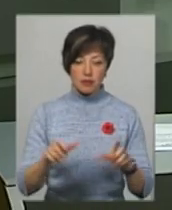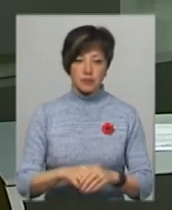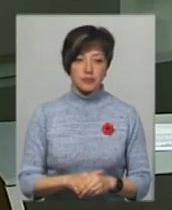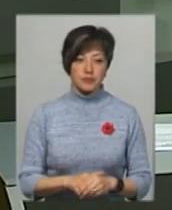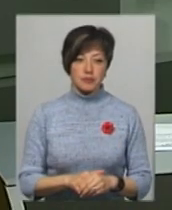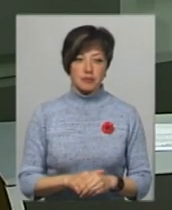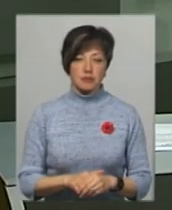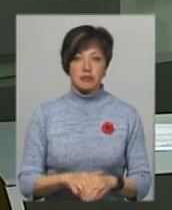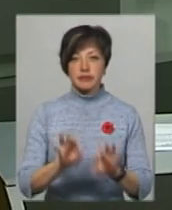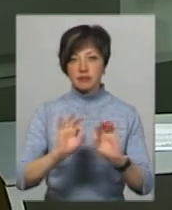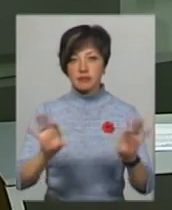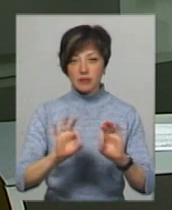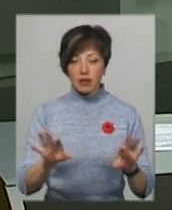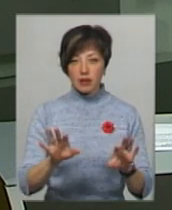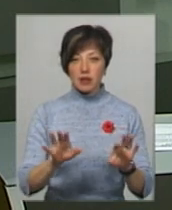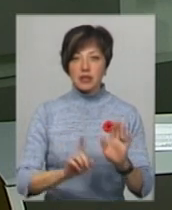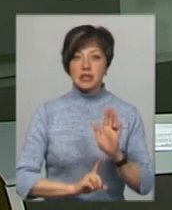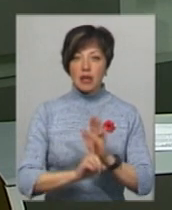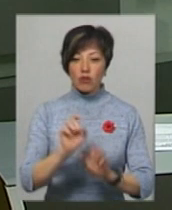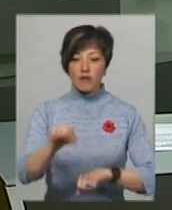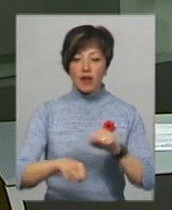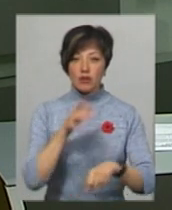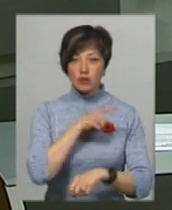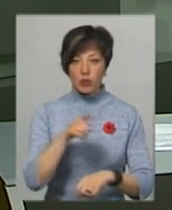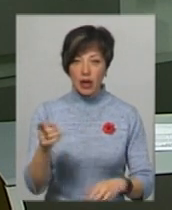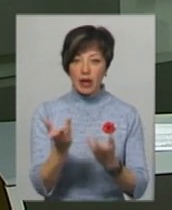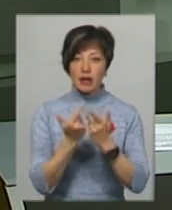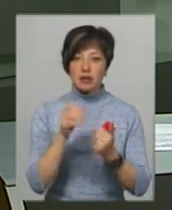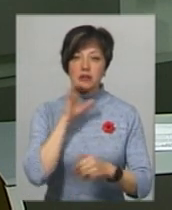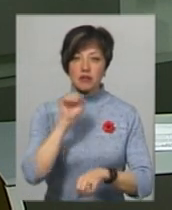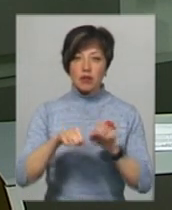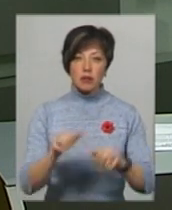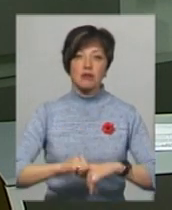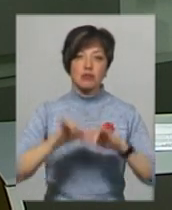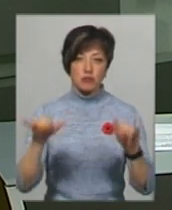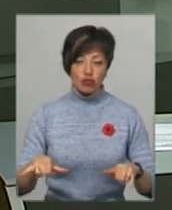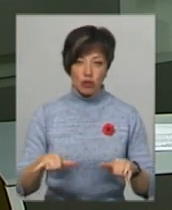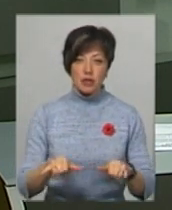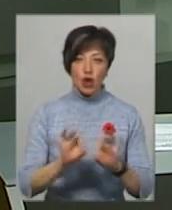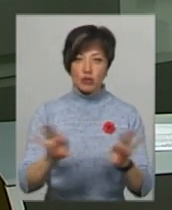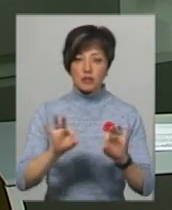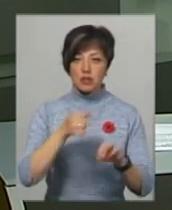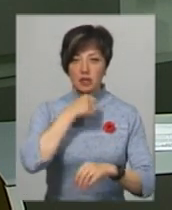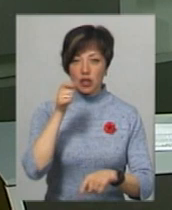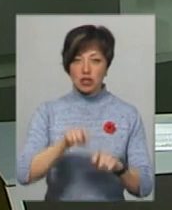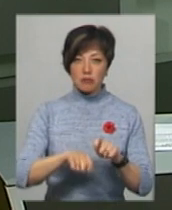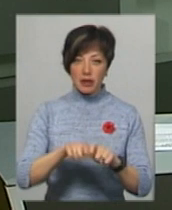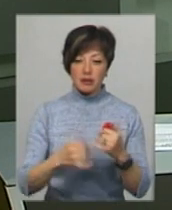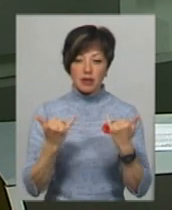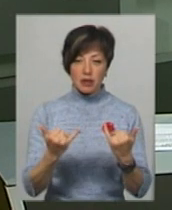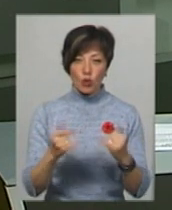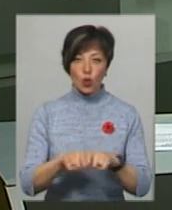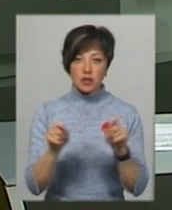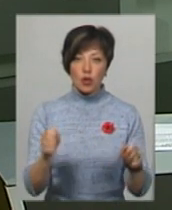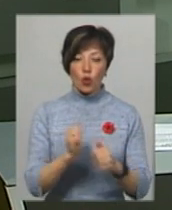За словами Людмили Берестовської, зі стартом велосезону кількість крадіжок велосипедів збільшилась. Як розповіла старший інспектор, наразі